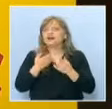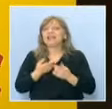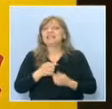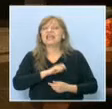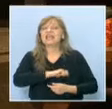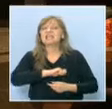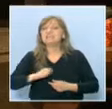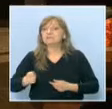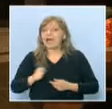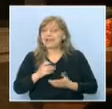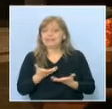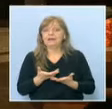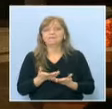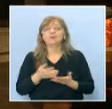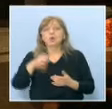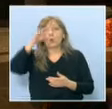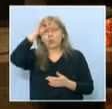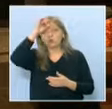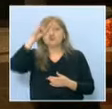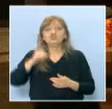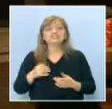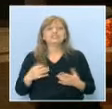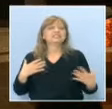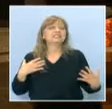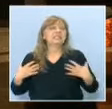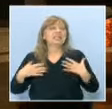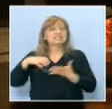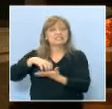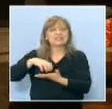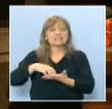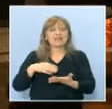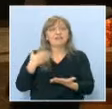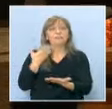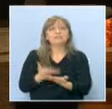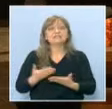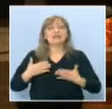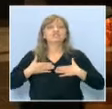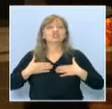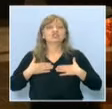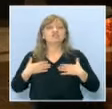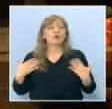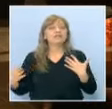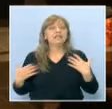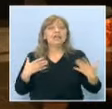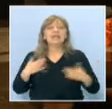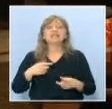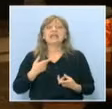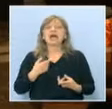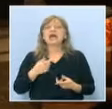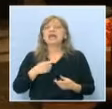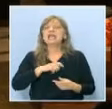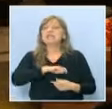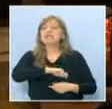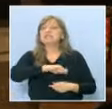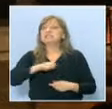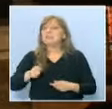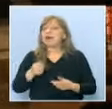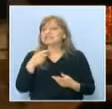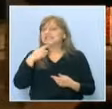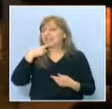много събития. Ученическите самодейни състави представиха своите пиеси на испански език, а публиката се наслади